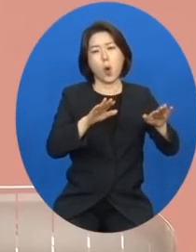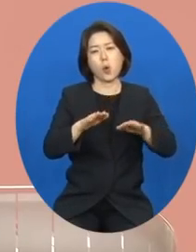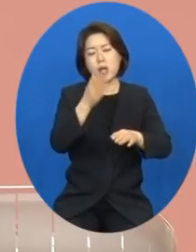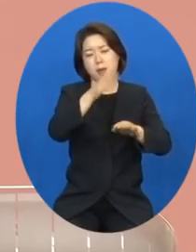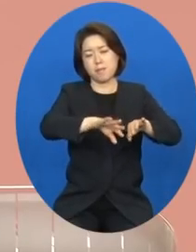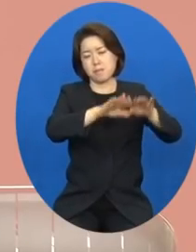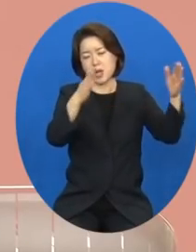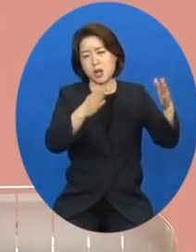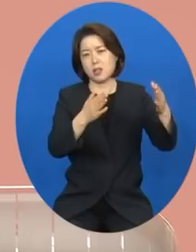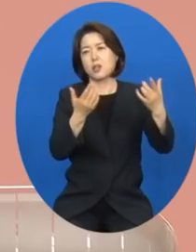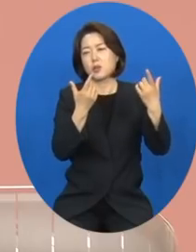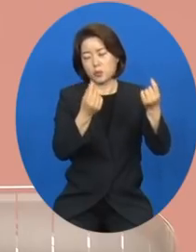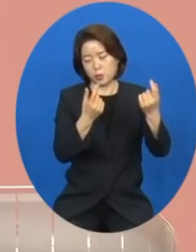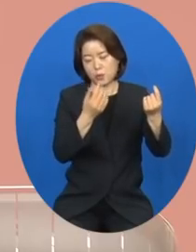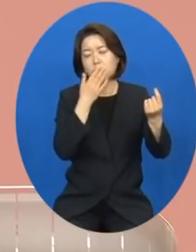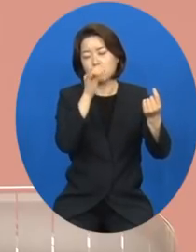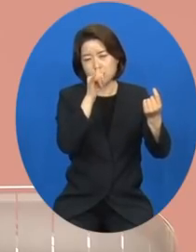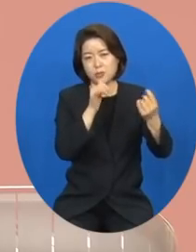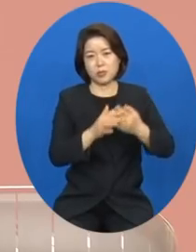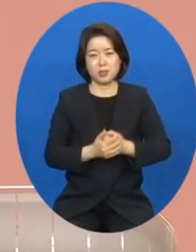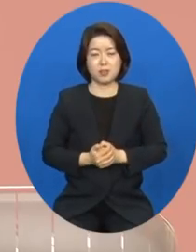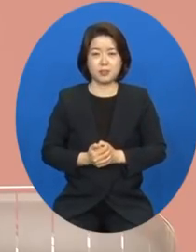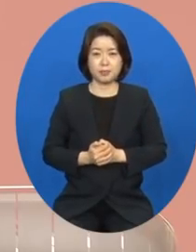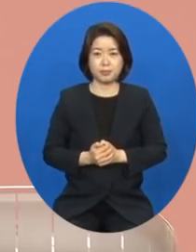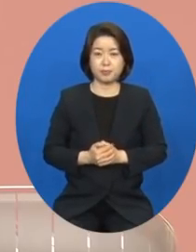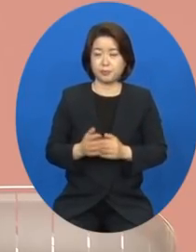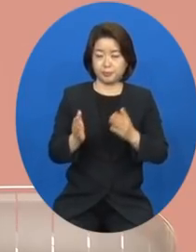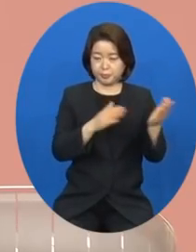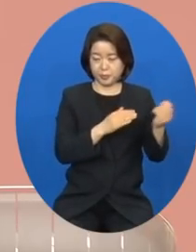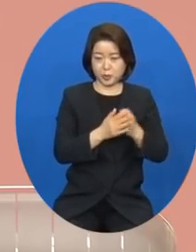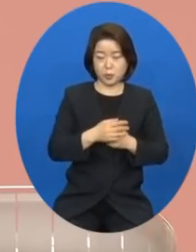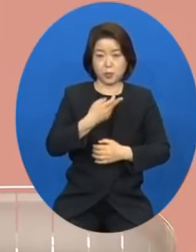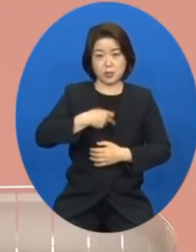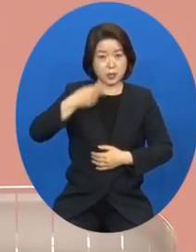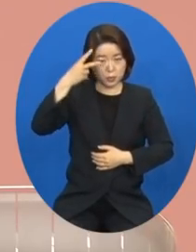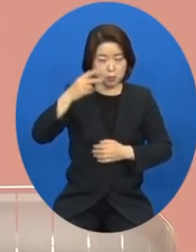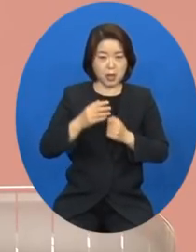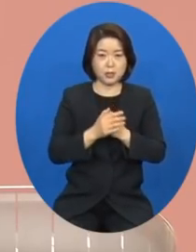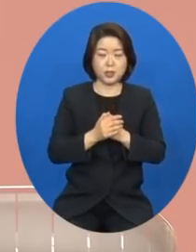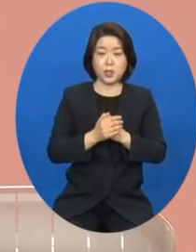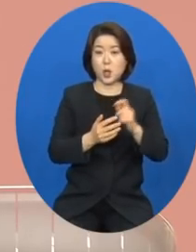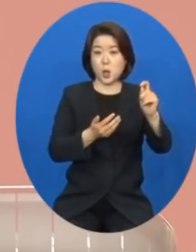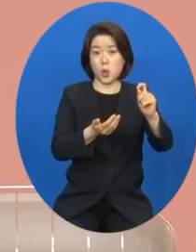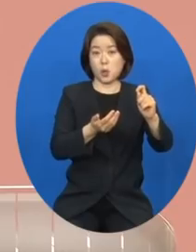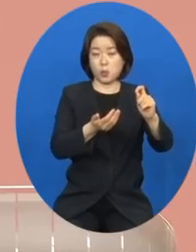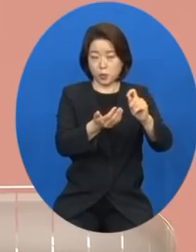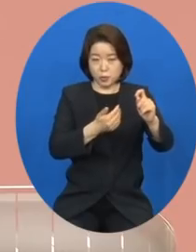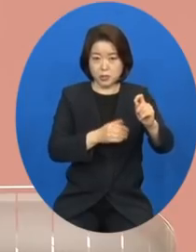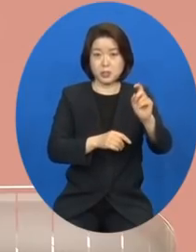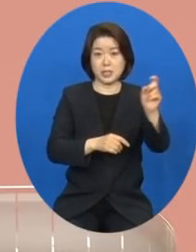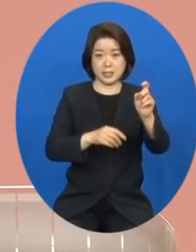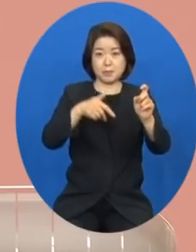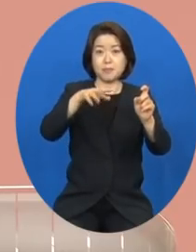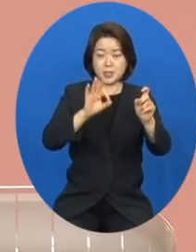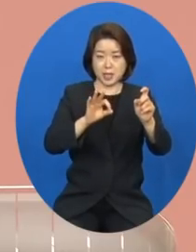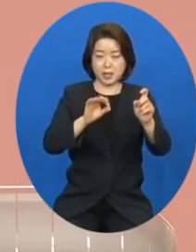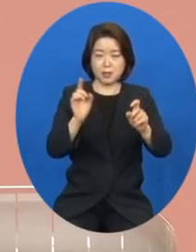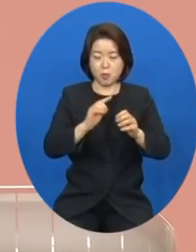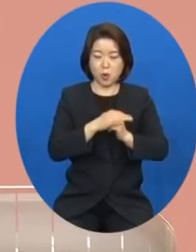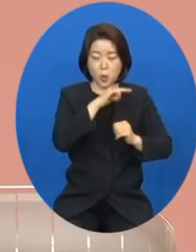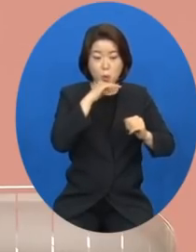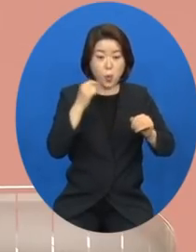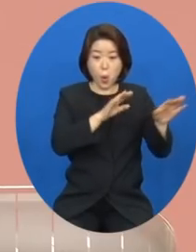있습니다 그리고 이 사도 바울의 고르면서 10장에서 이런 얘기를 합니다 홍 이 사건 이미 다른 게 아니라